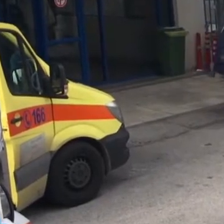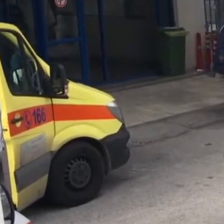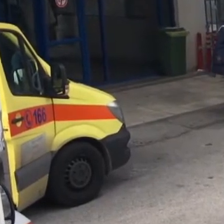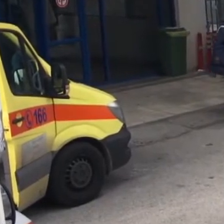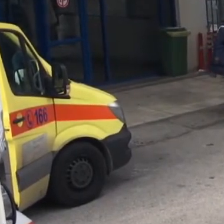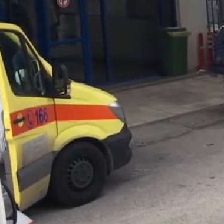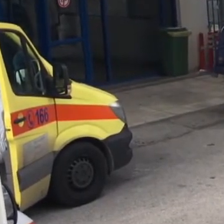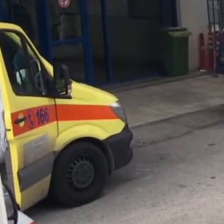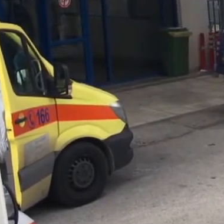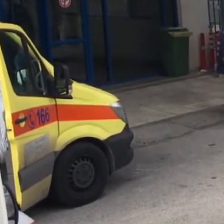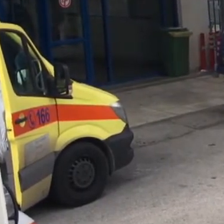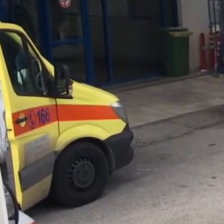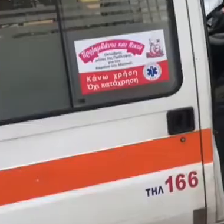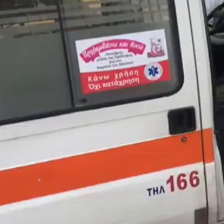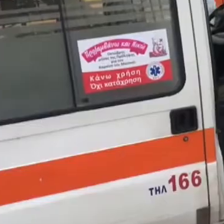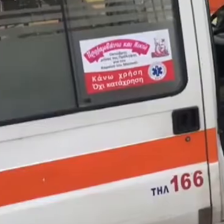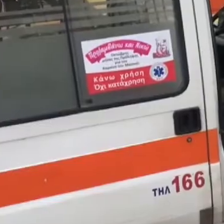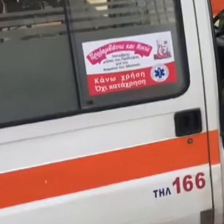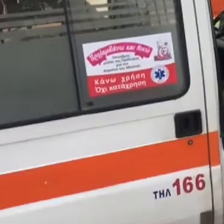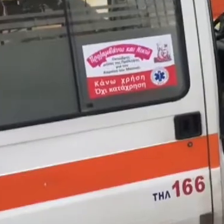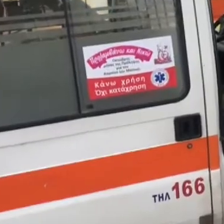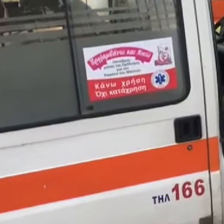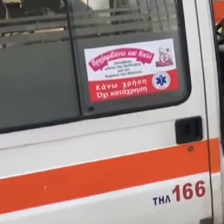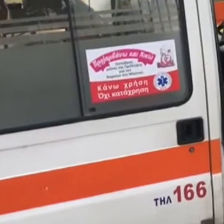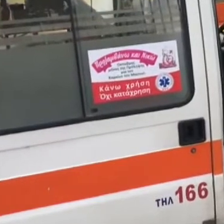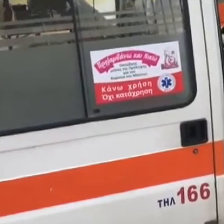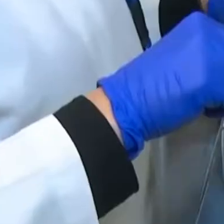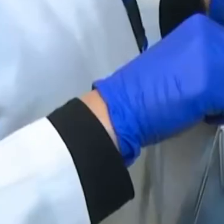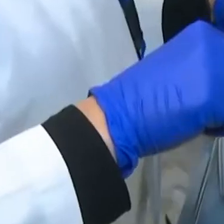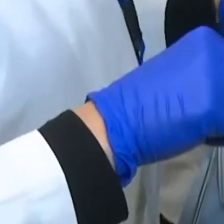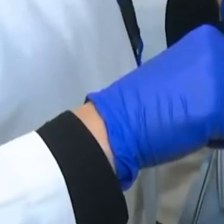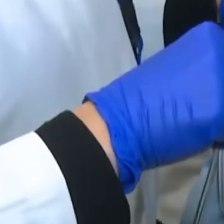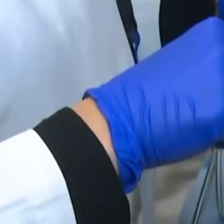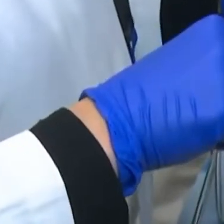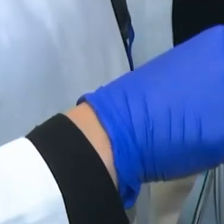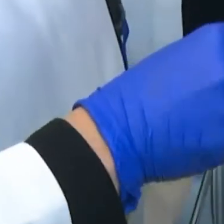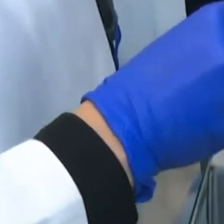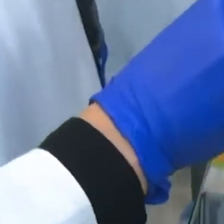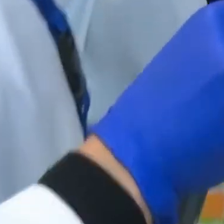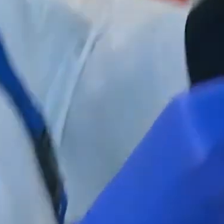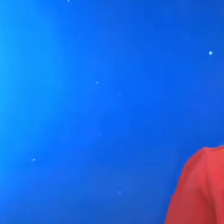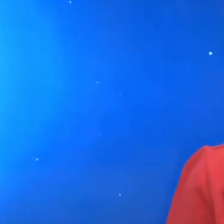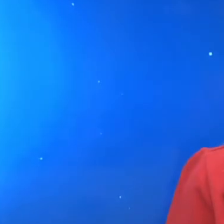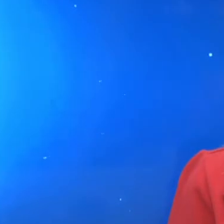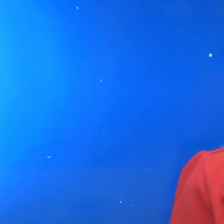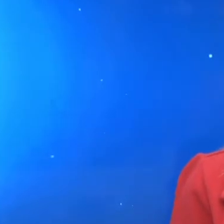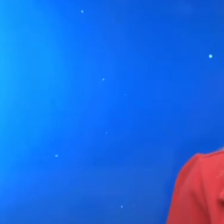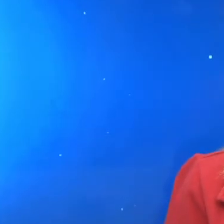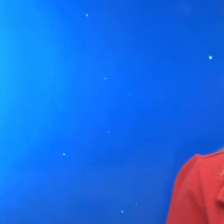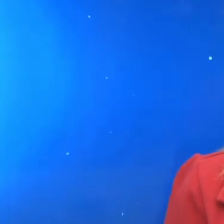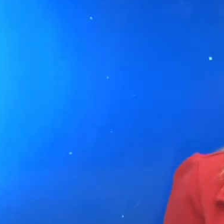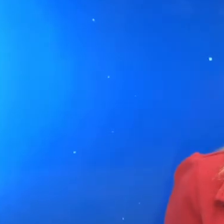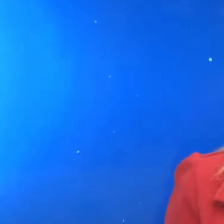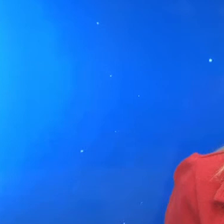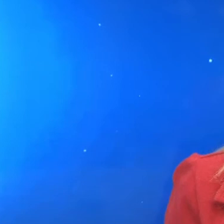Στην Κοζάνη 98 είναι τα ημερήσια κρούσματα και ένα κρούσμα εντοπίστηκε στο Άγιον Όρος. Αυτά είναι τα στοιχεία που